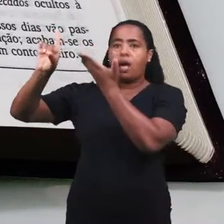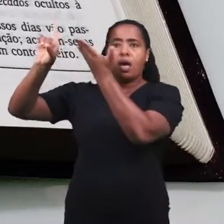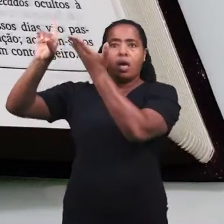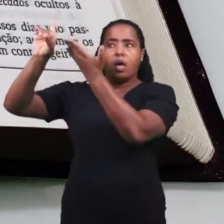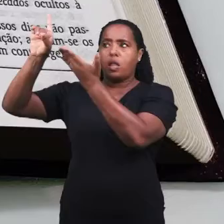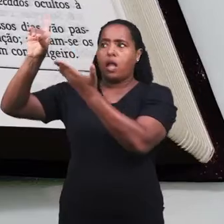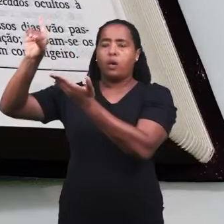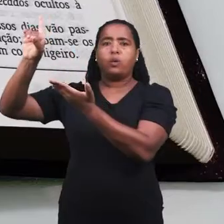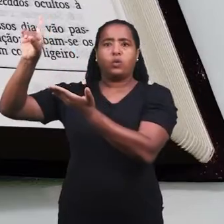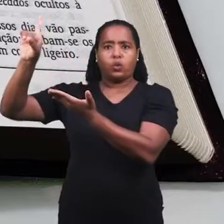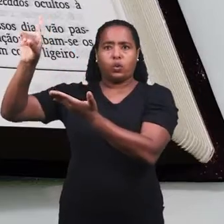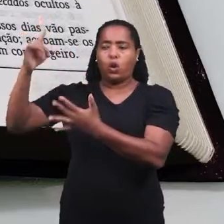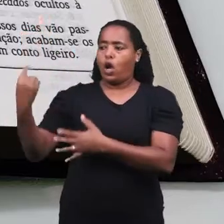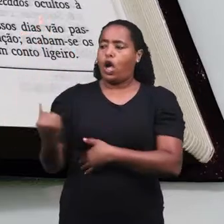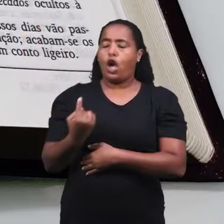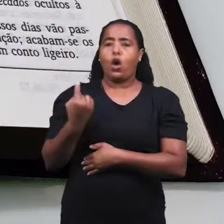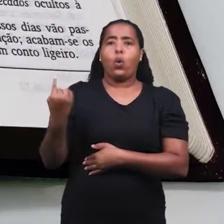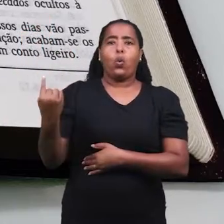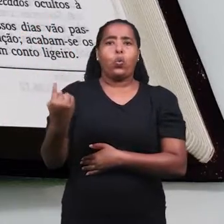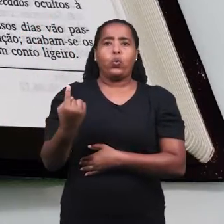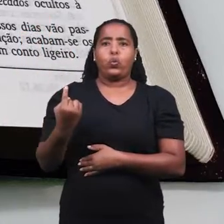Бог неизменный.